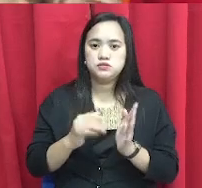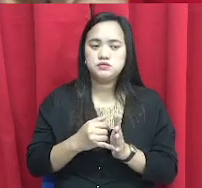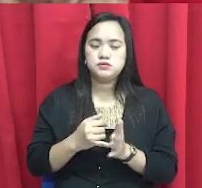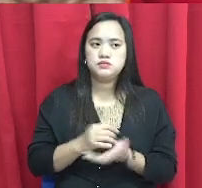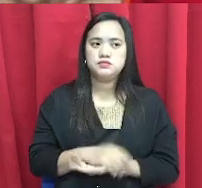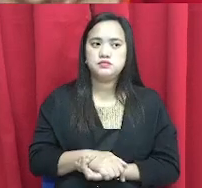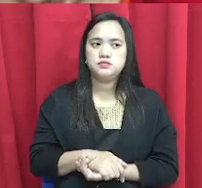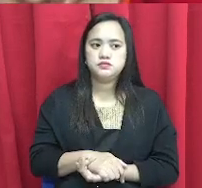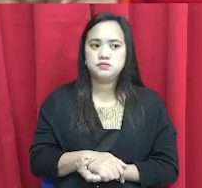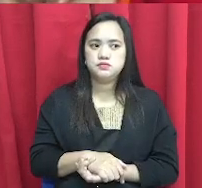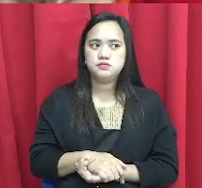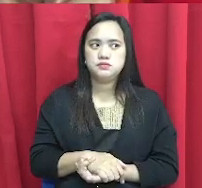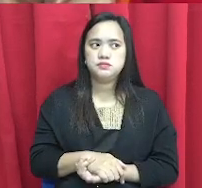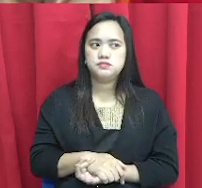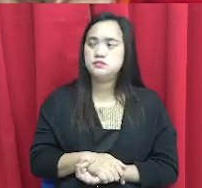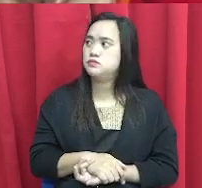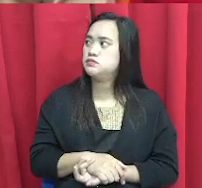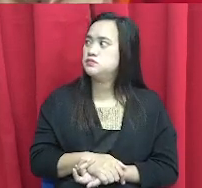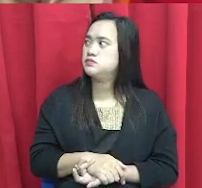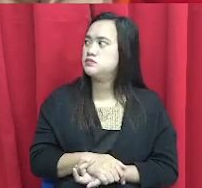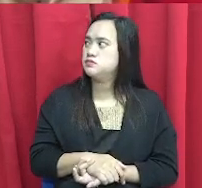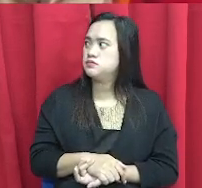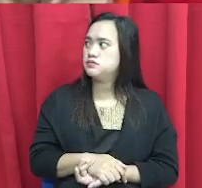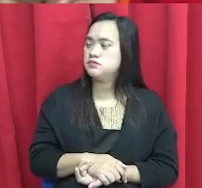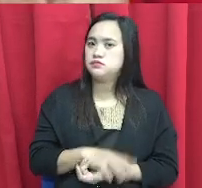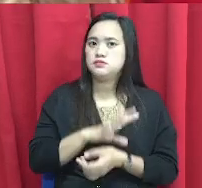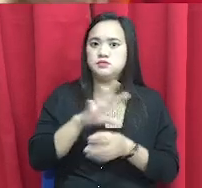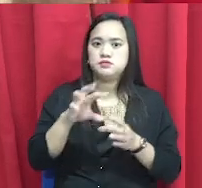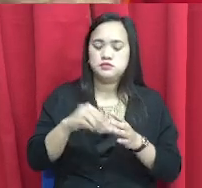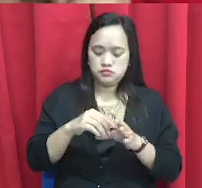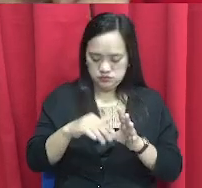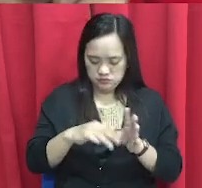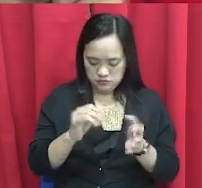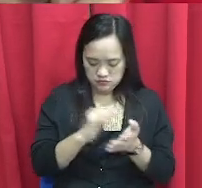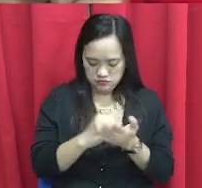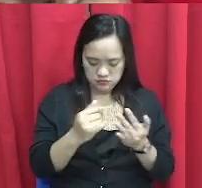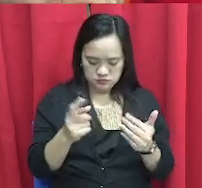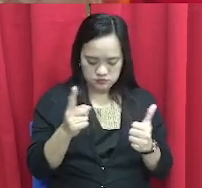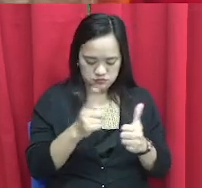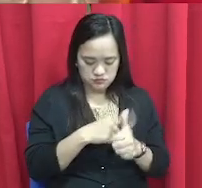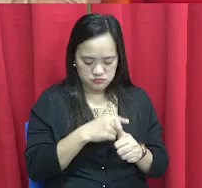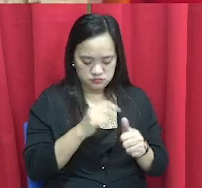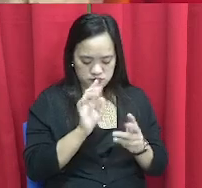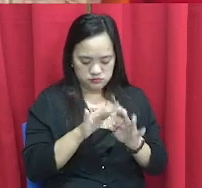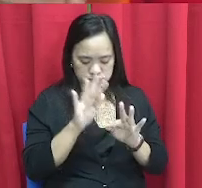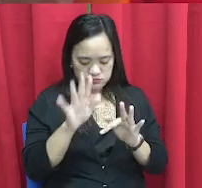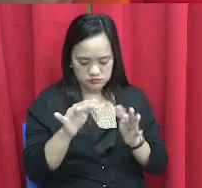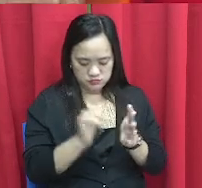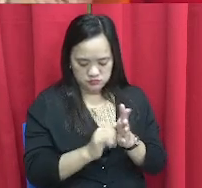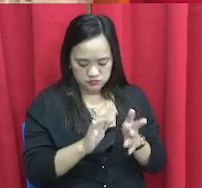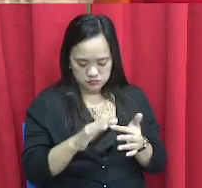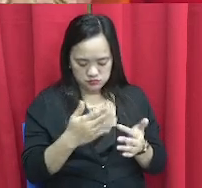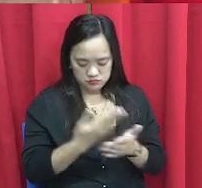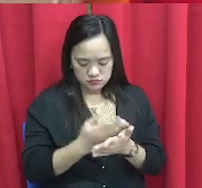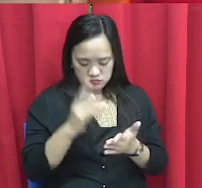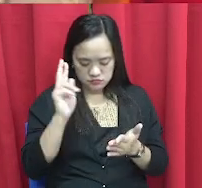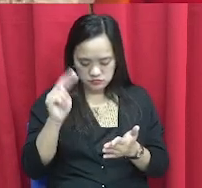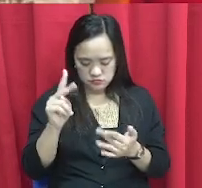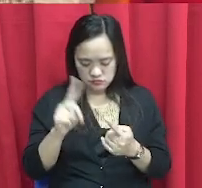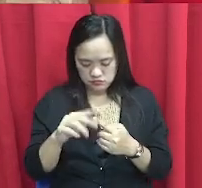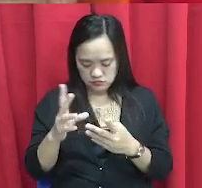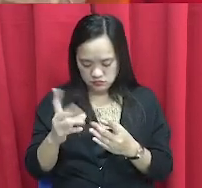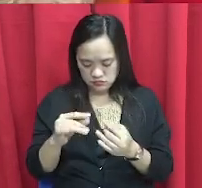na makarating sa at maka-join sa balikatan that is the first step so ang kailangan antayin a ang pagbalik nito at